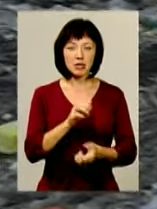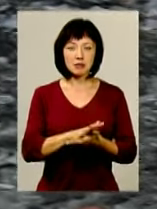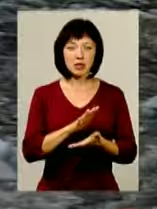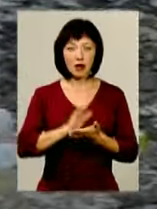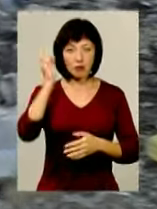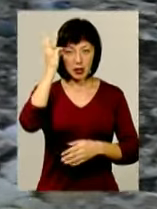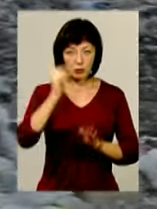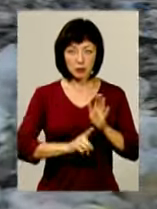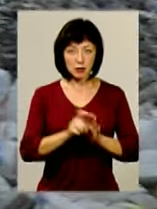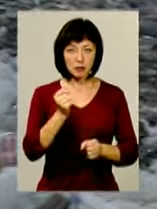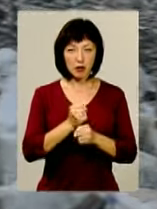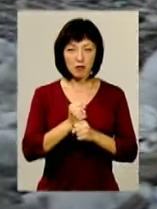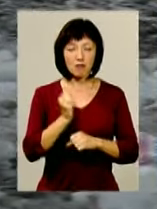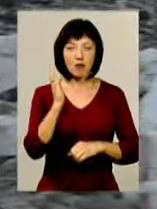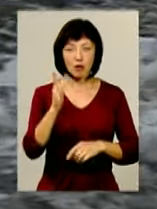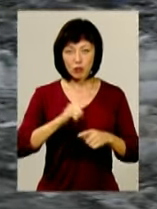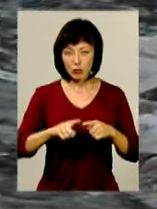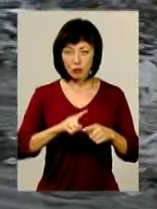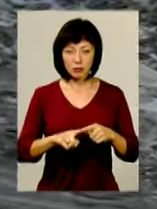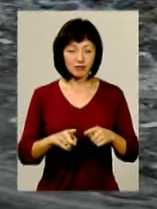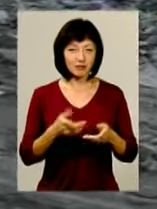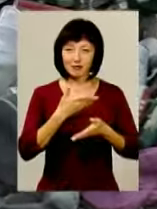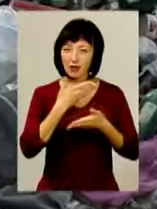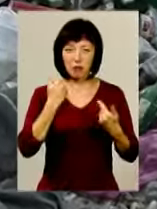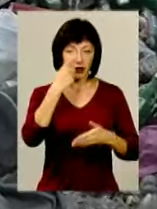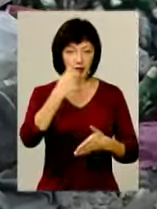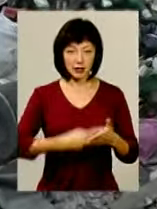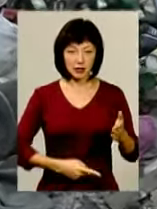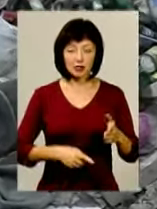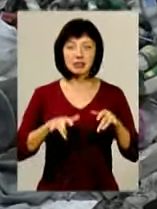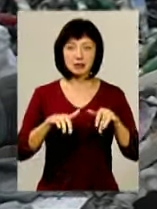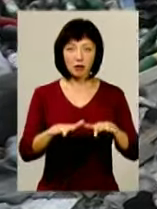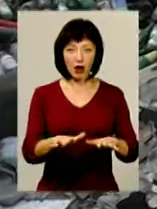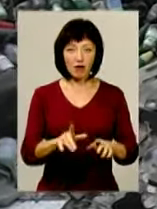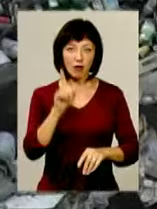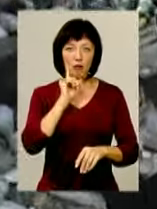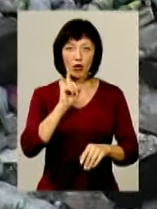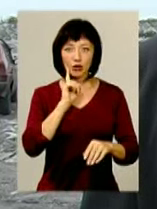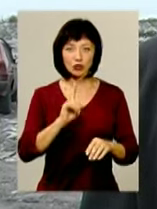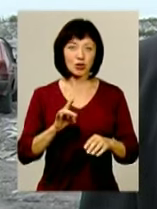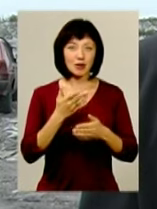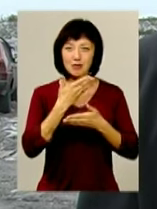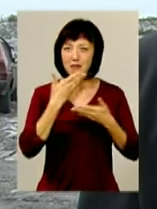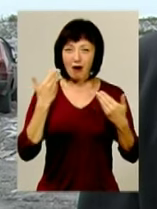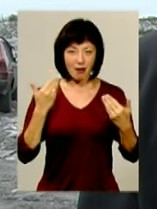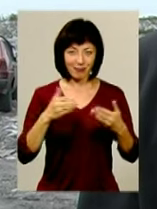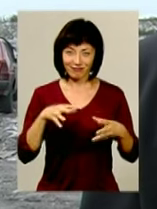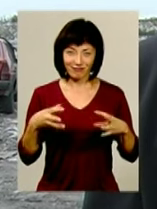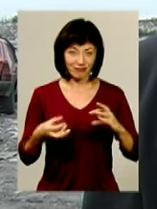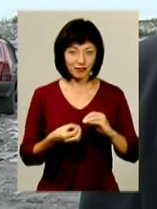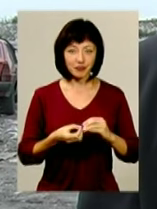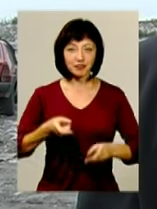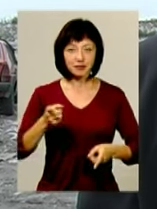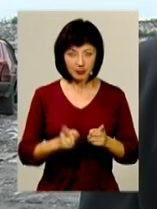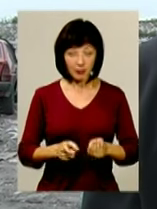центрі запрацює в недалекому майбутньому, каже, надій мало. Справа ця зрушень поки що немає. Дійсно, приїжджають люди,